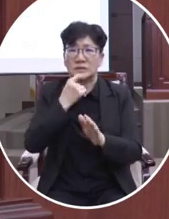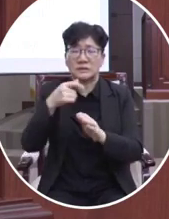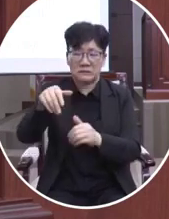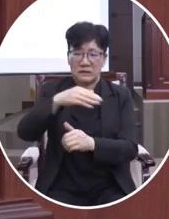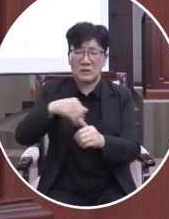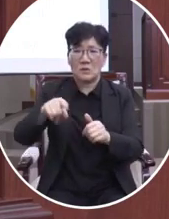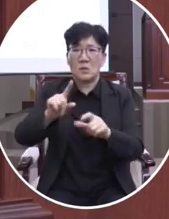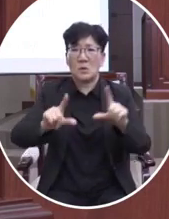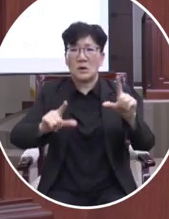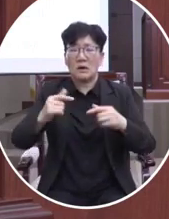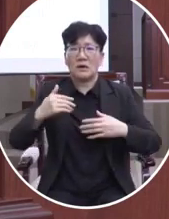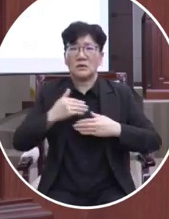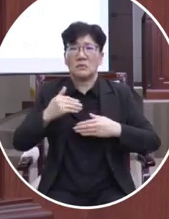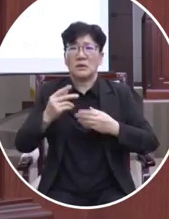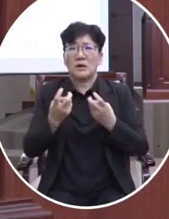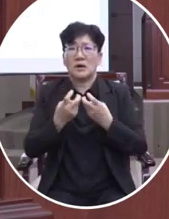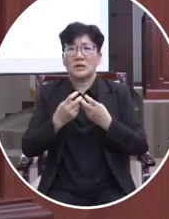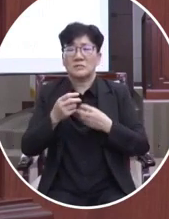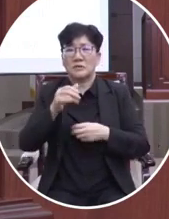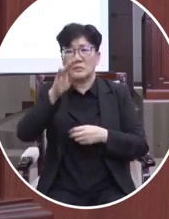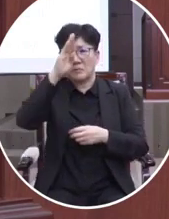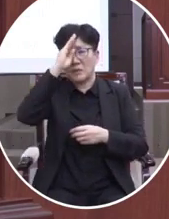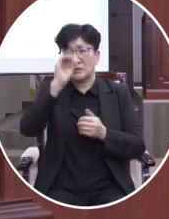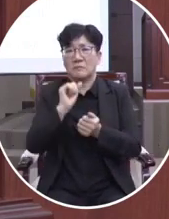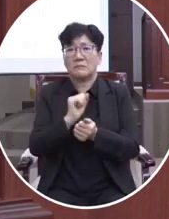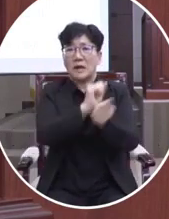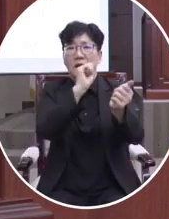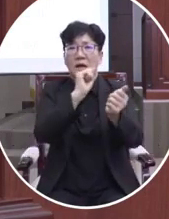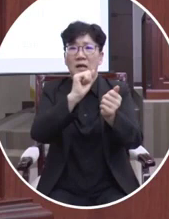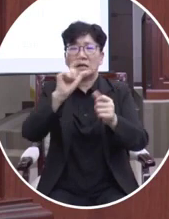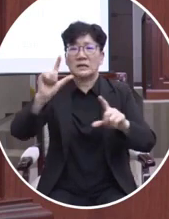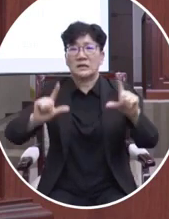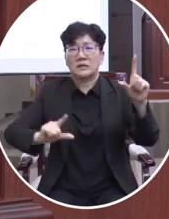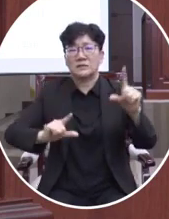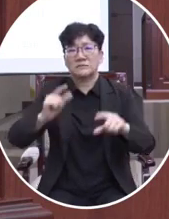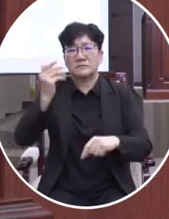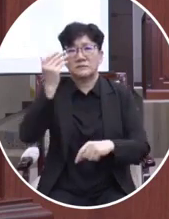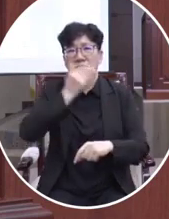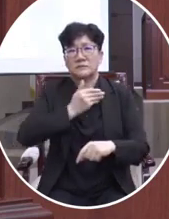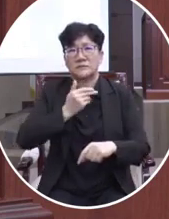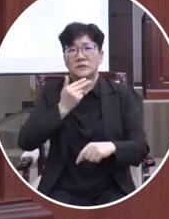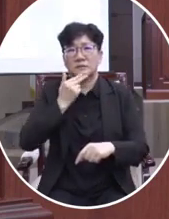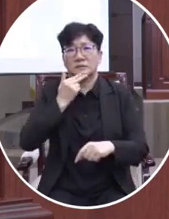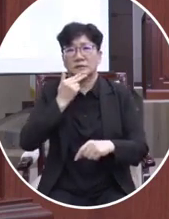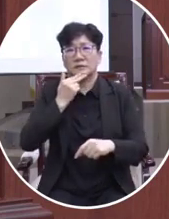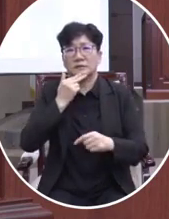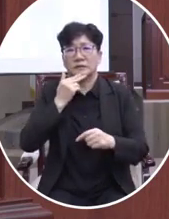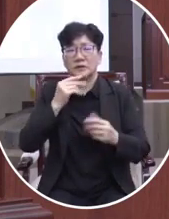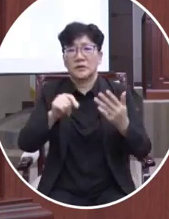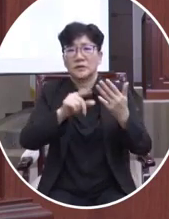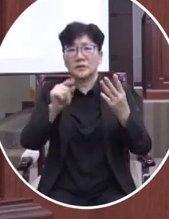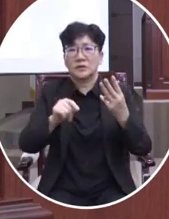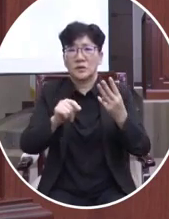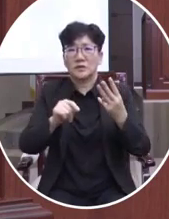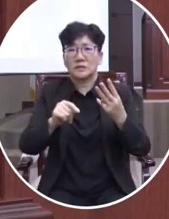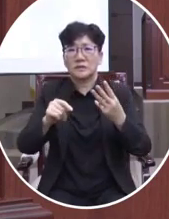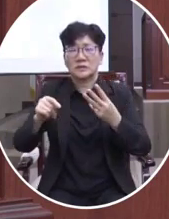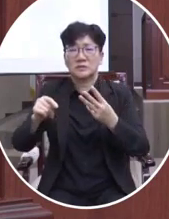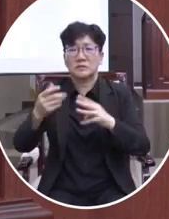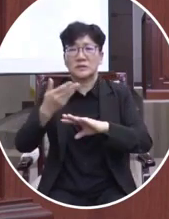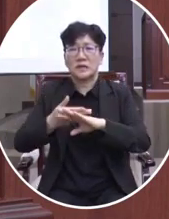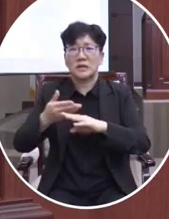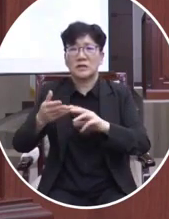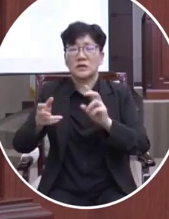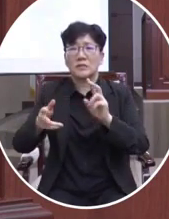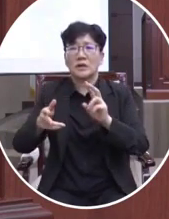아니 여기서 샤워하면 없던 병도 감염될 것 같은 위생상태입니다 올해 3월에 새로 들어온 축의